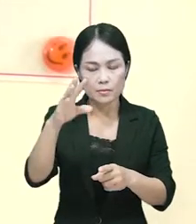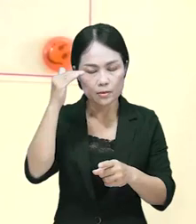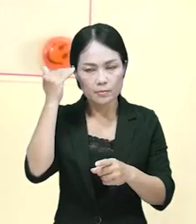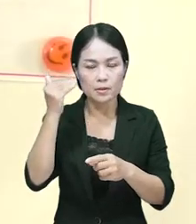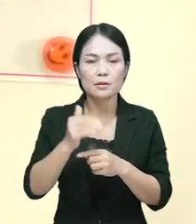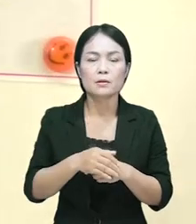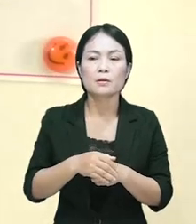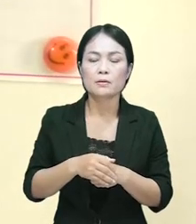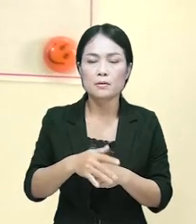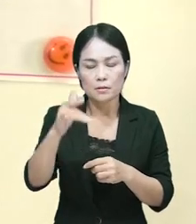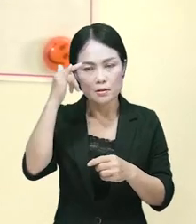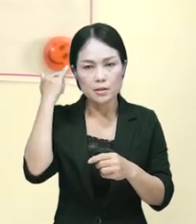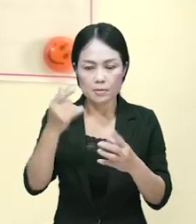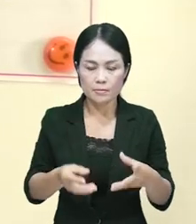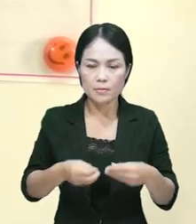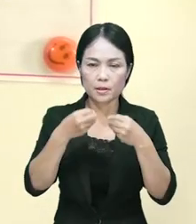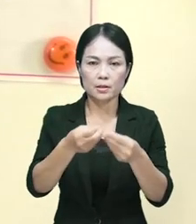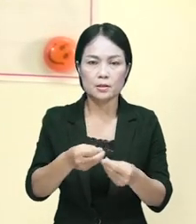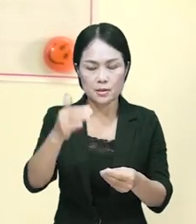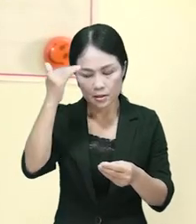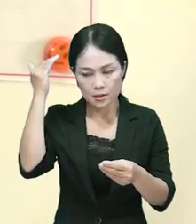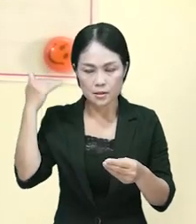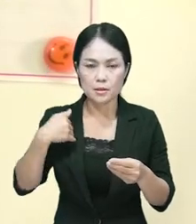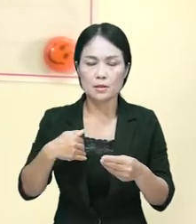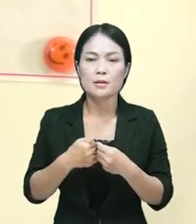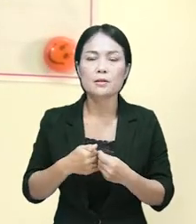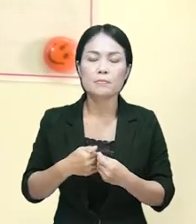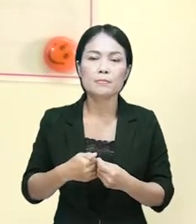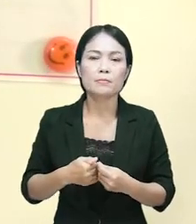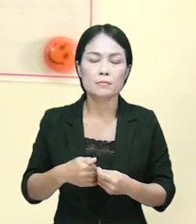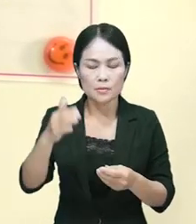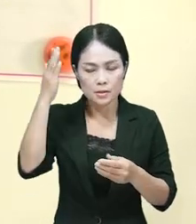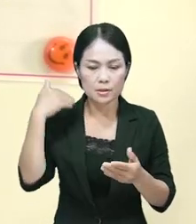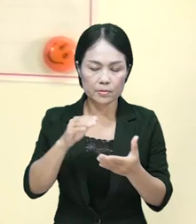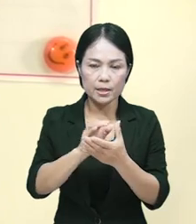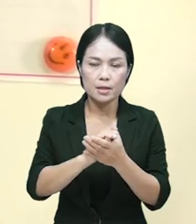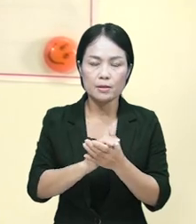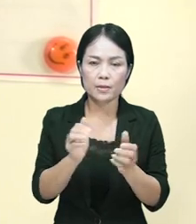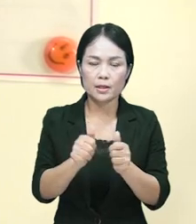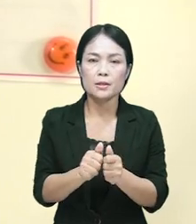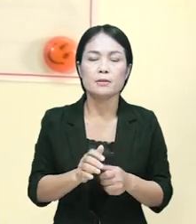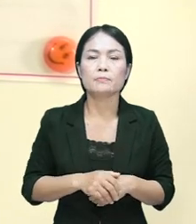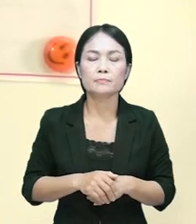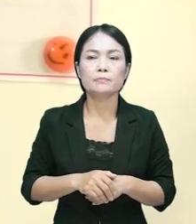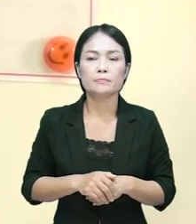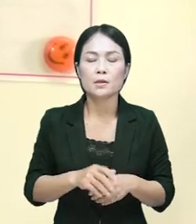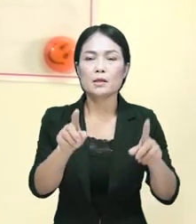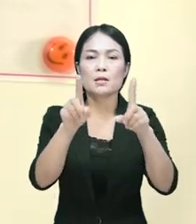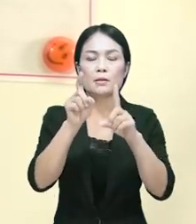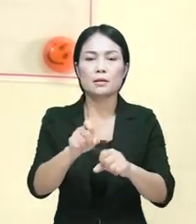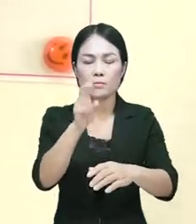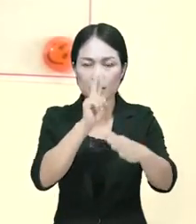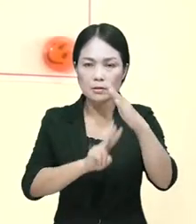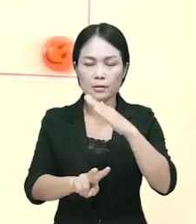បុរសឲ្យអន្ទង់ទៅស្ត្រីជាភរិយាអញ្ចឹងឯងកូននេះចាសាក់ដបងទូទាយសិនណាកូន